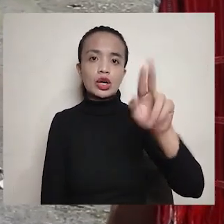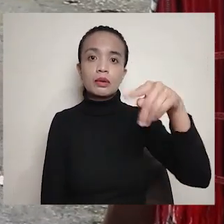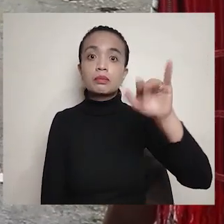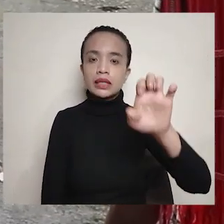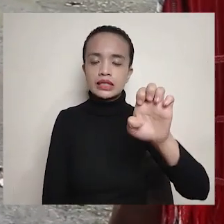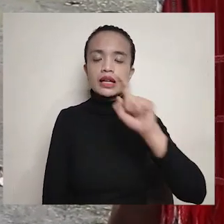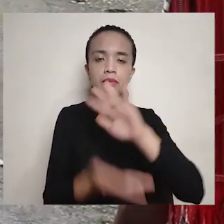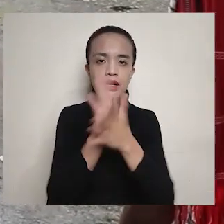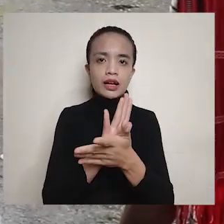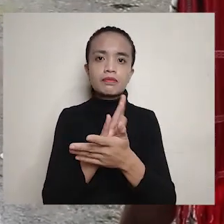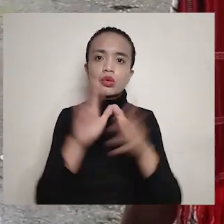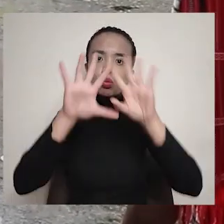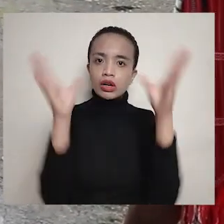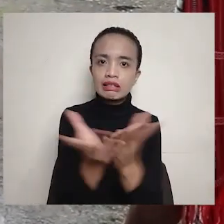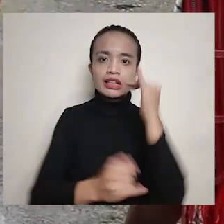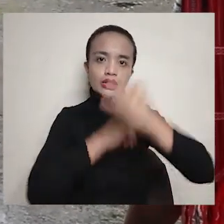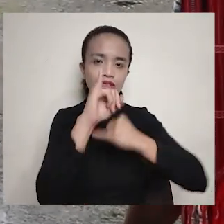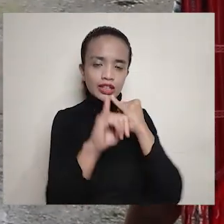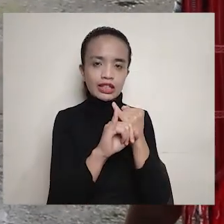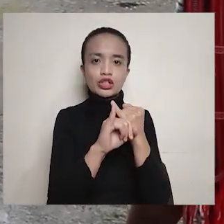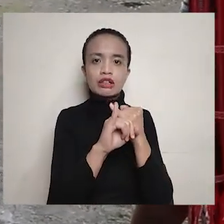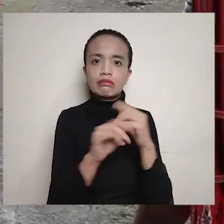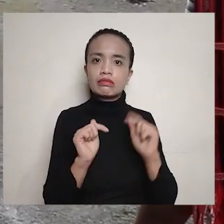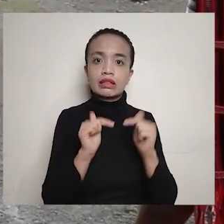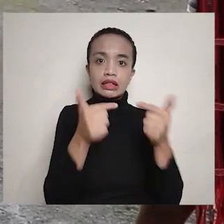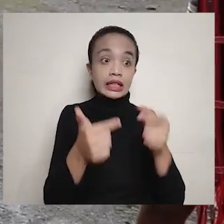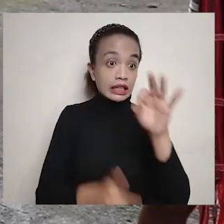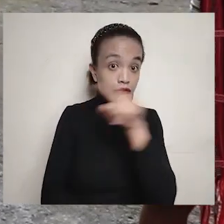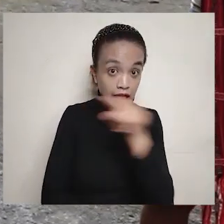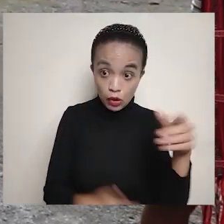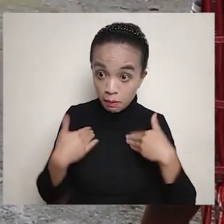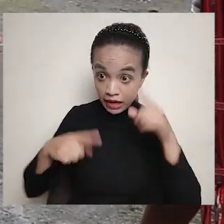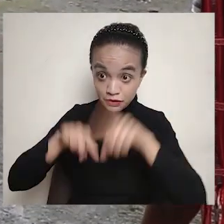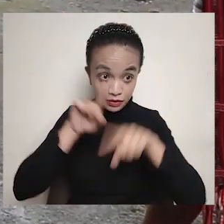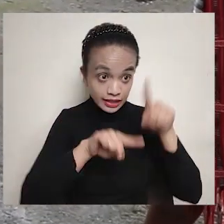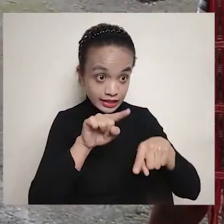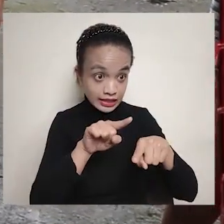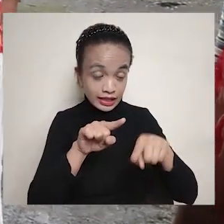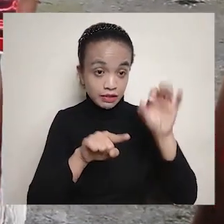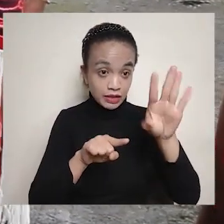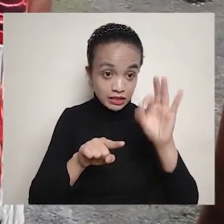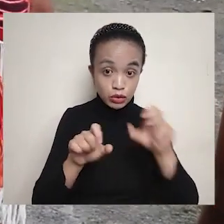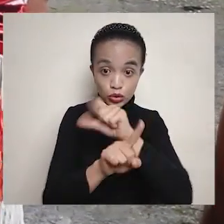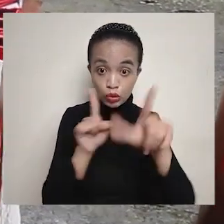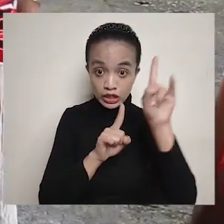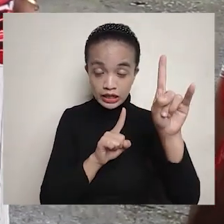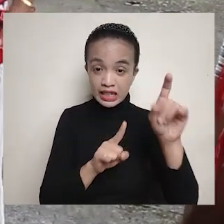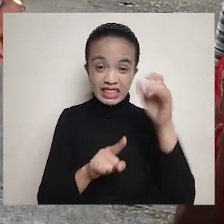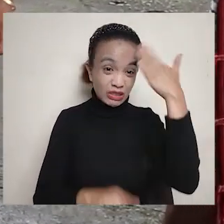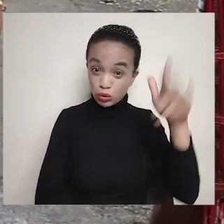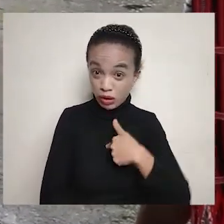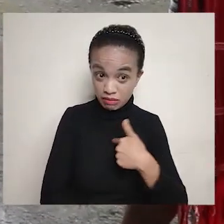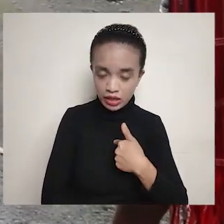kaibigan kayo sa Facebook, diba? Sa mga ibang sa social media, na hindi pa nakakilala sa akin, ikwento nyo si Manong Teddy Bagilat